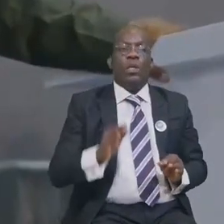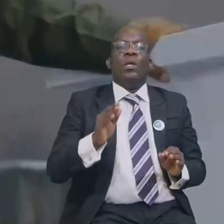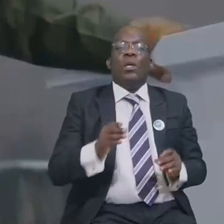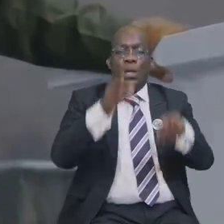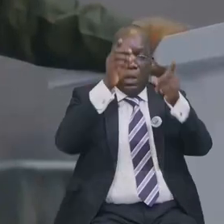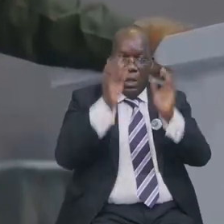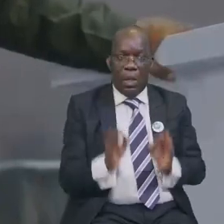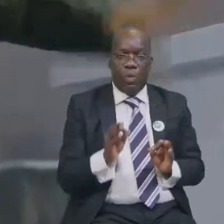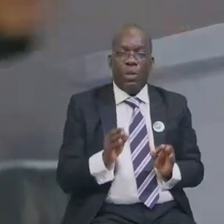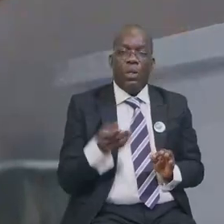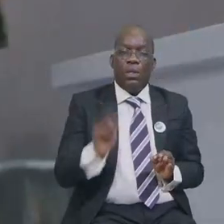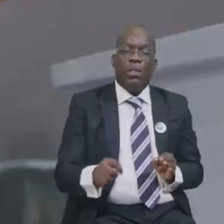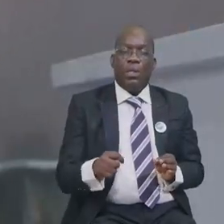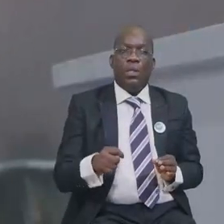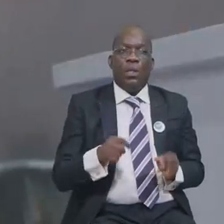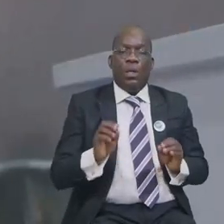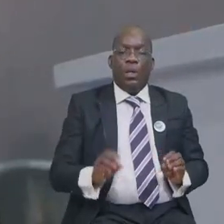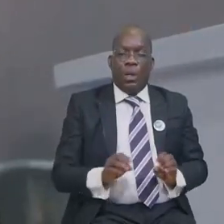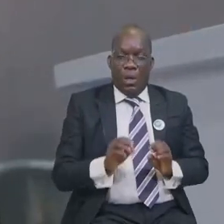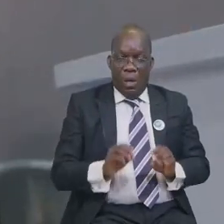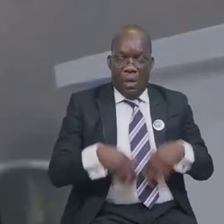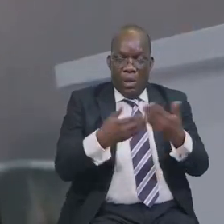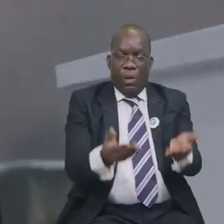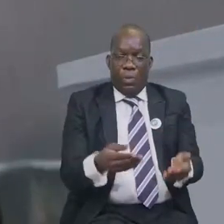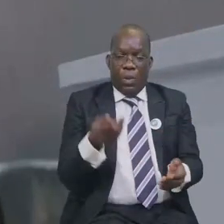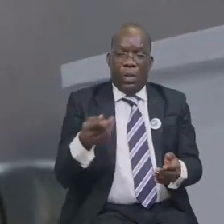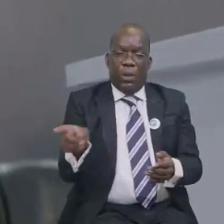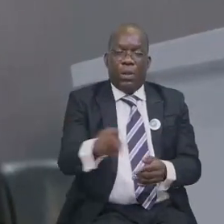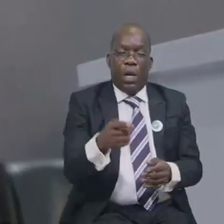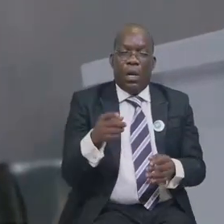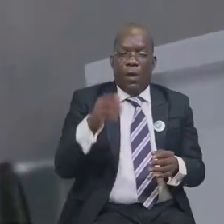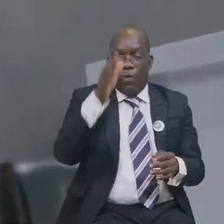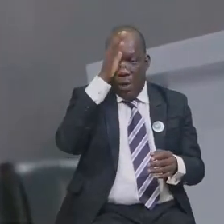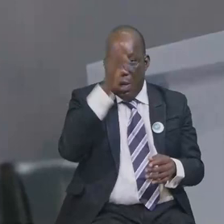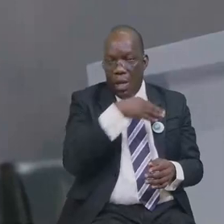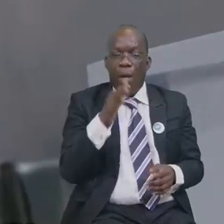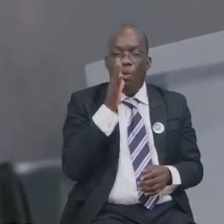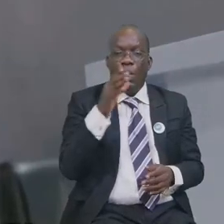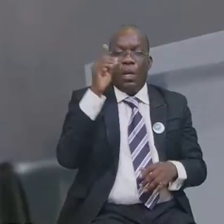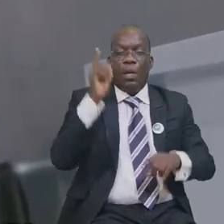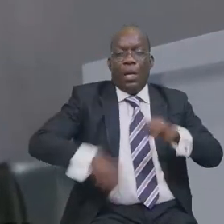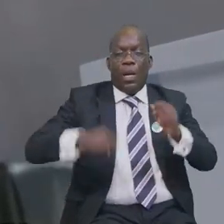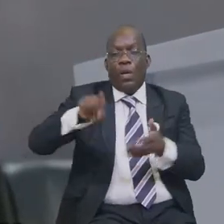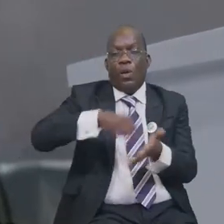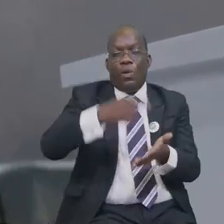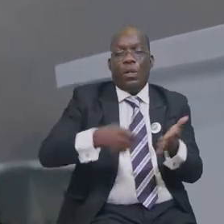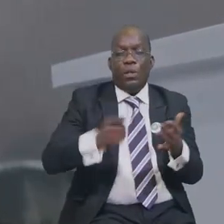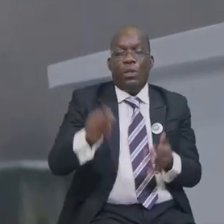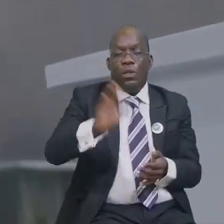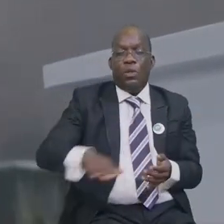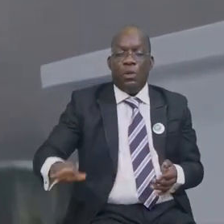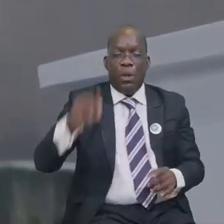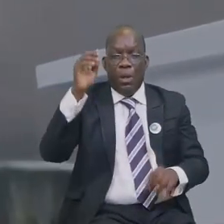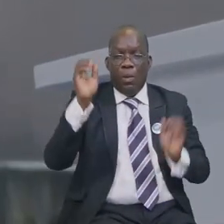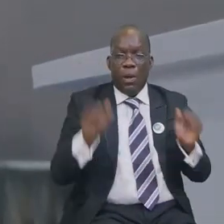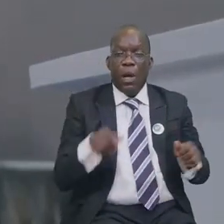l'approvisionnement. Ça, c'est l'économique. L'économie, ce n'est pas la chrétienté. Leur papa et leur maman. S'ils ne peuvent pas corriger les enfants, est-ce que vous pouvez corriger